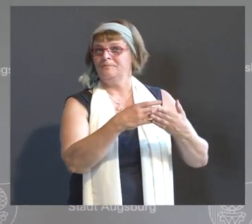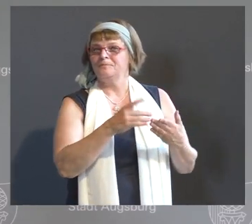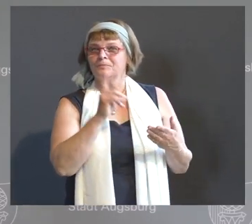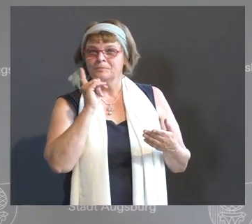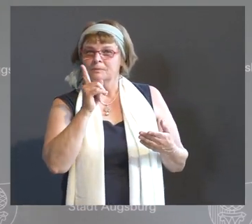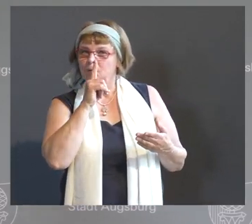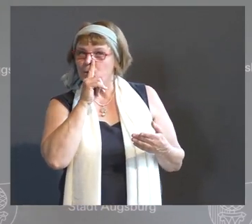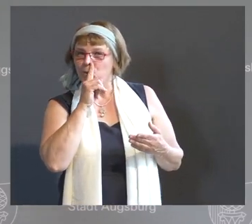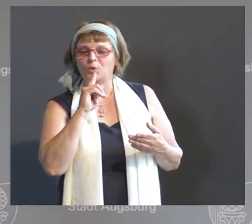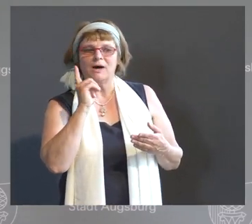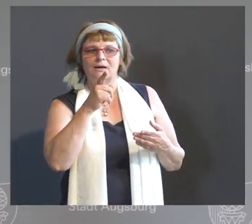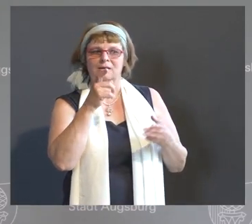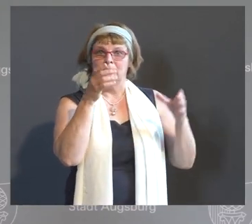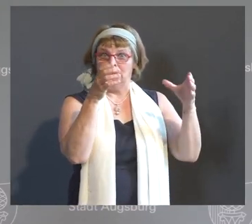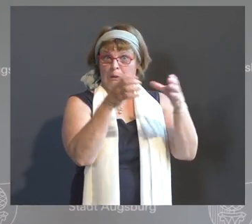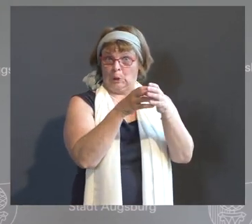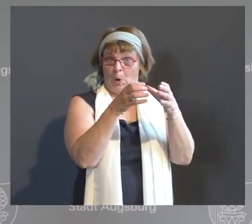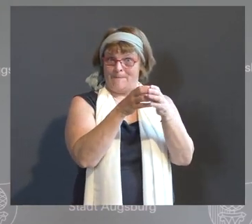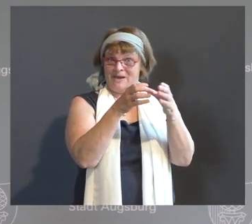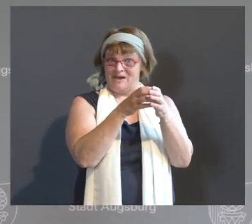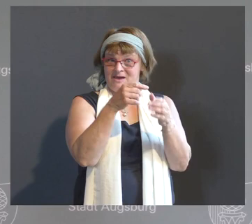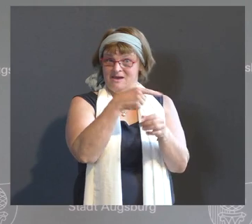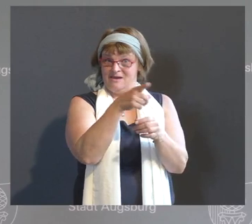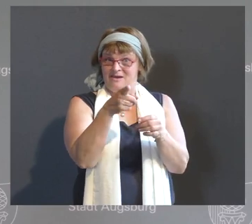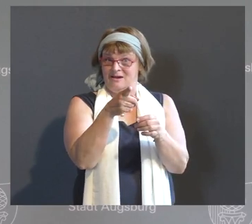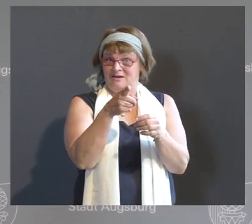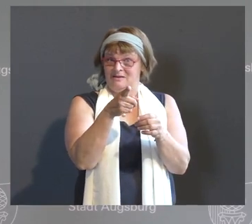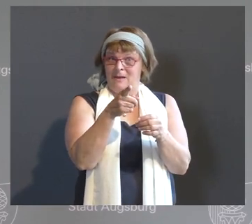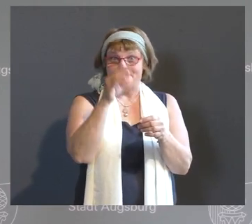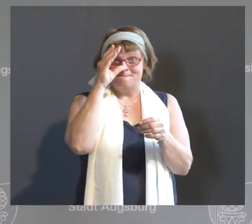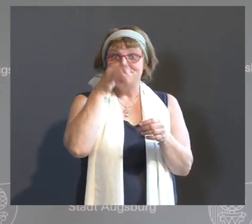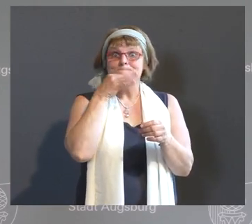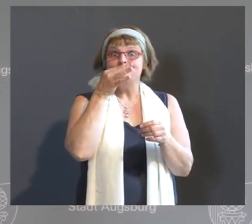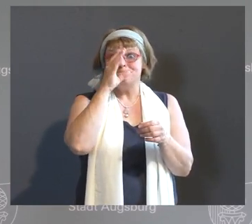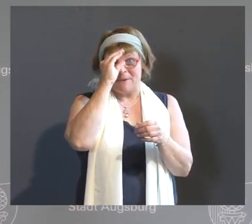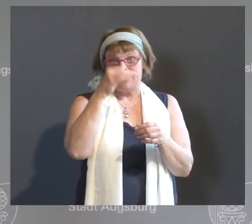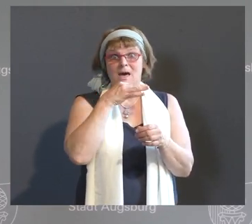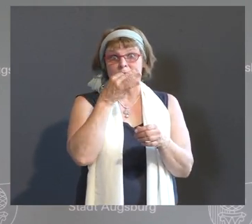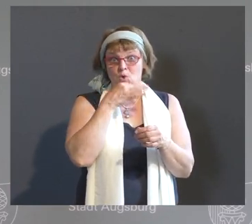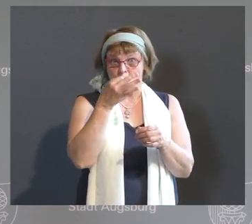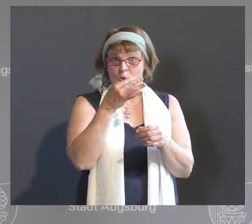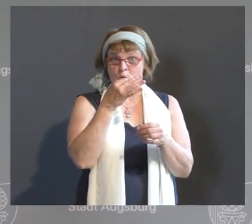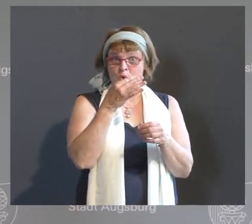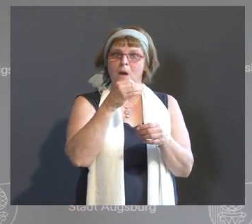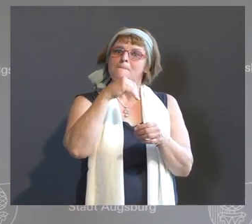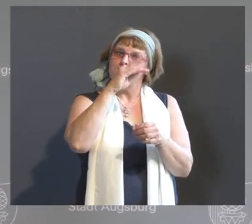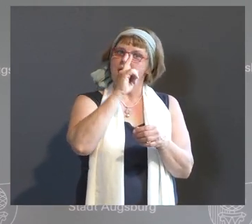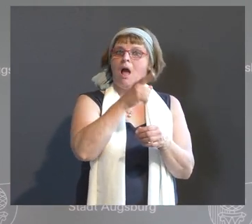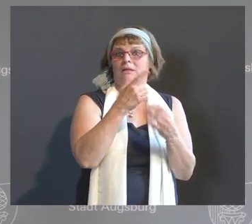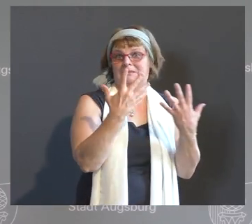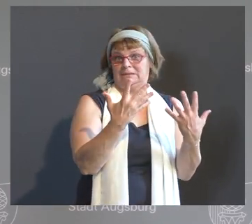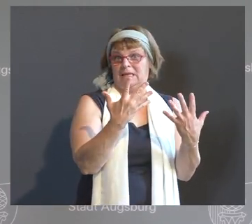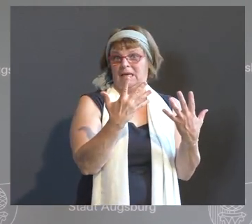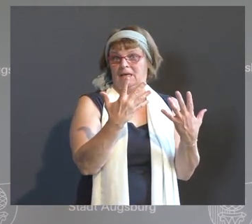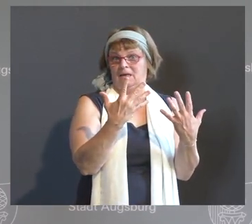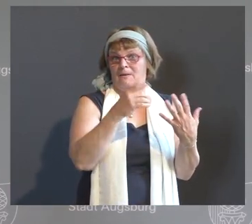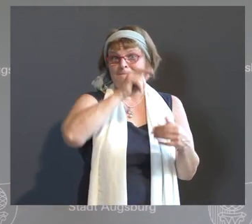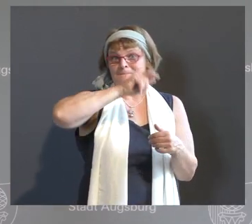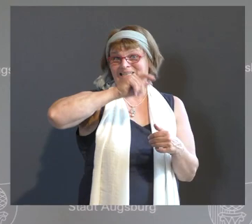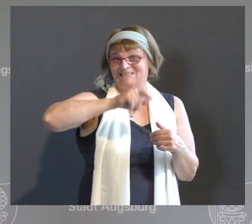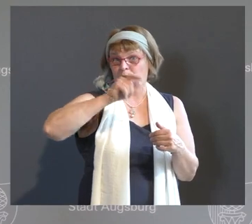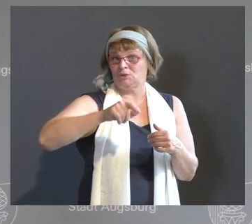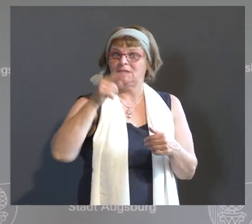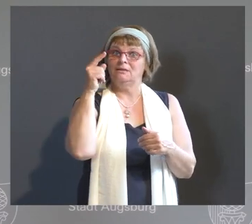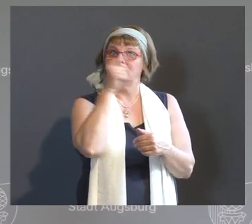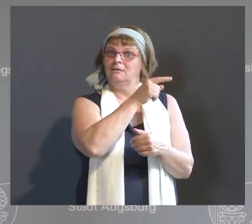Männern, und es waren mehr als 10, es war genau diese Zahl, die der Herr Schaumeier gesagt hat, 200, 300, 400 Personen, die am Herkulesbrunnen da war, nicht